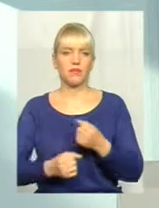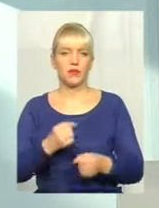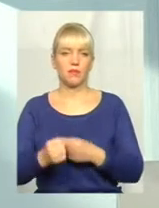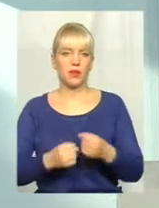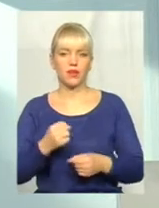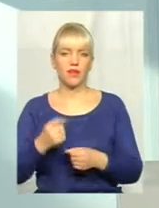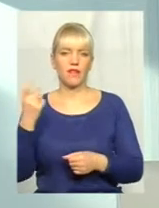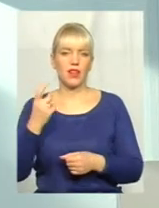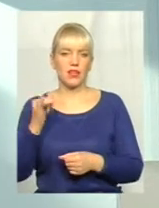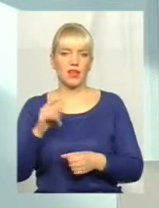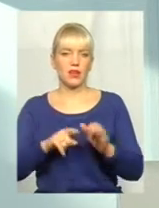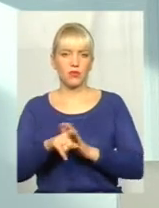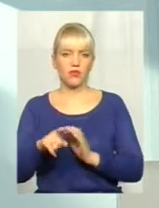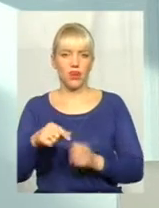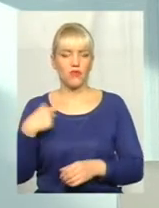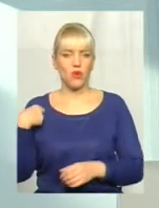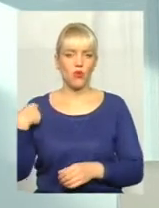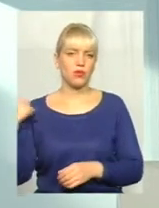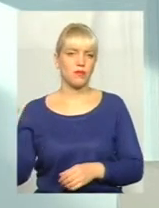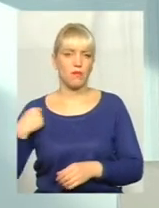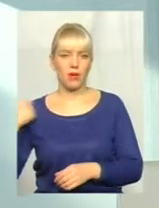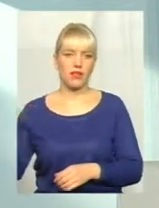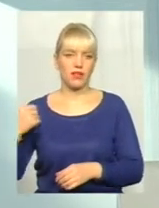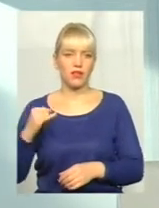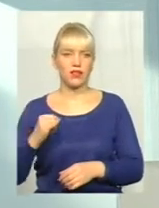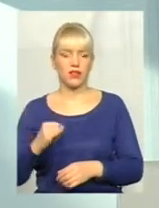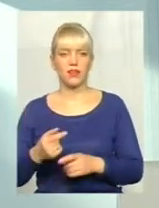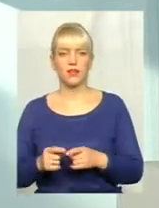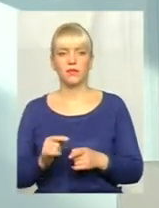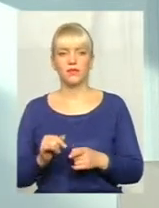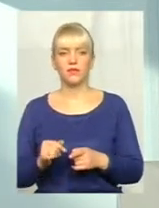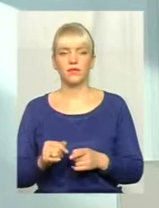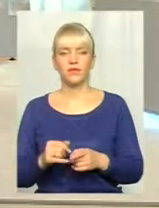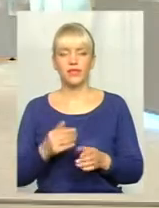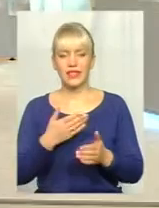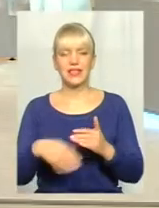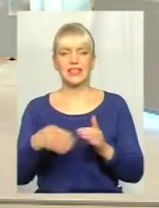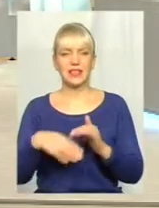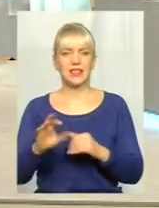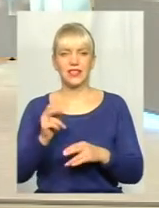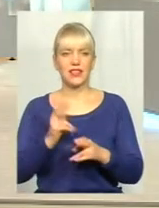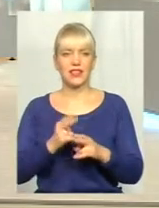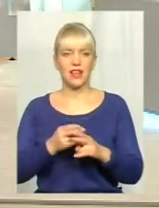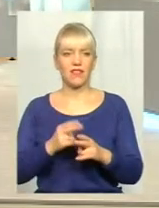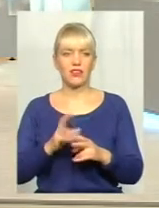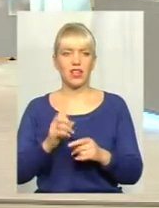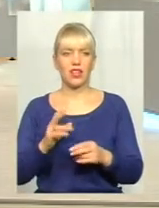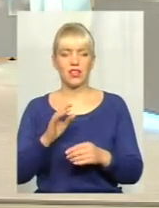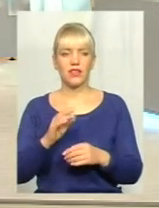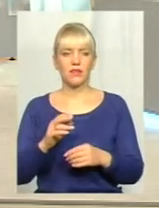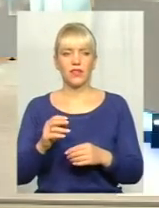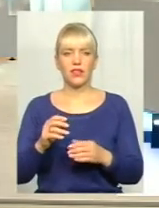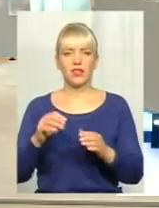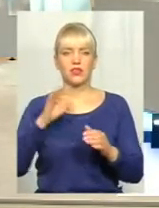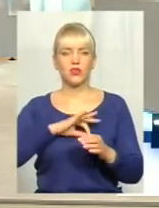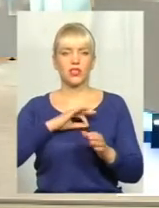його смикати за рукав, і ти, будь ласка, ну, типа, не заважай мені, не шкодь, скористайся